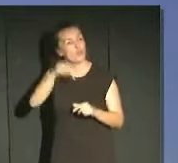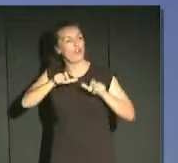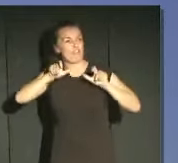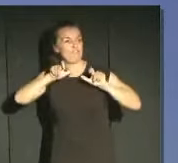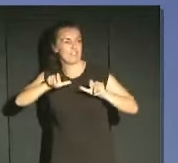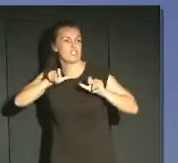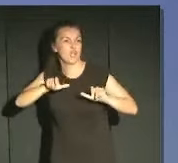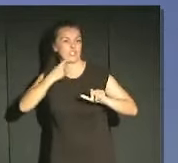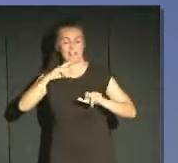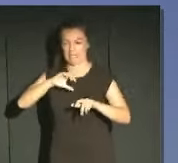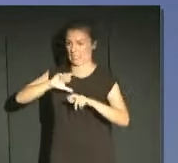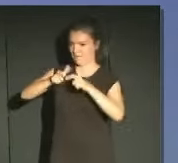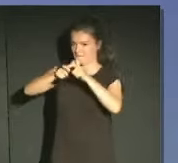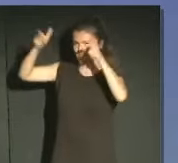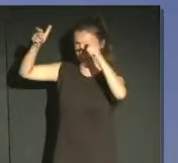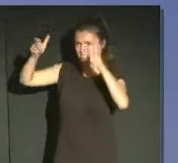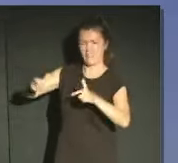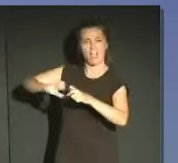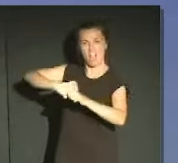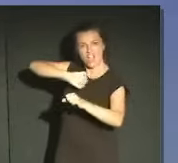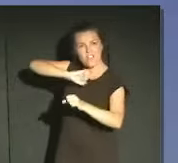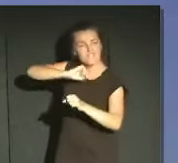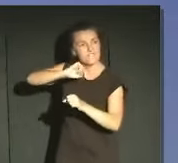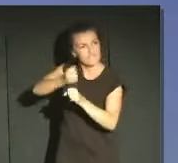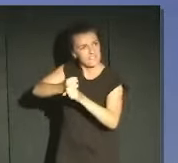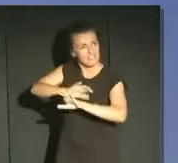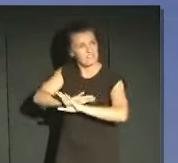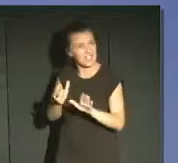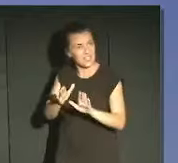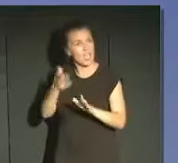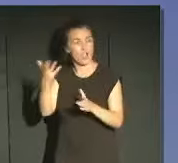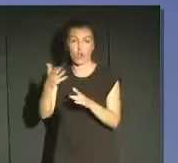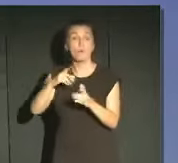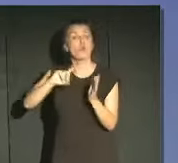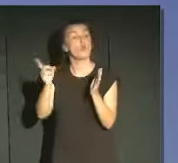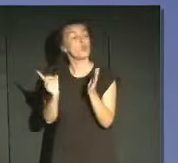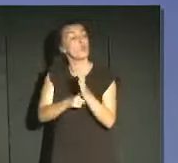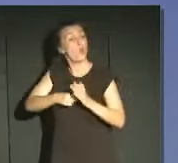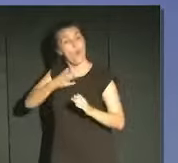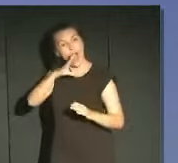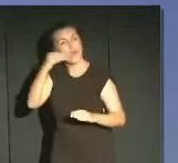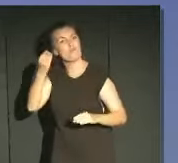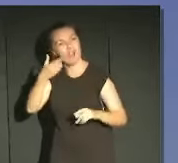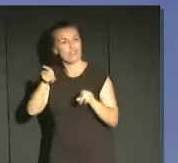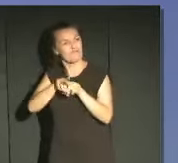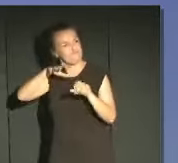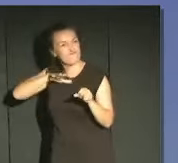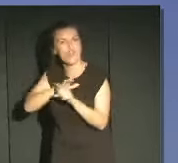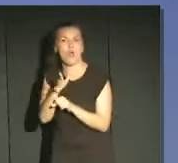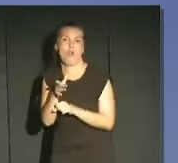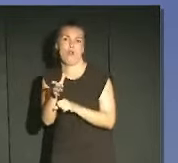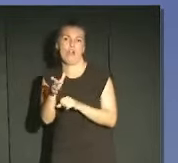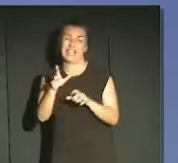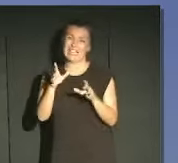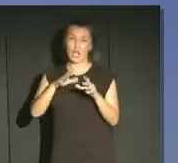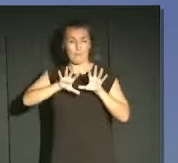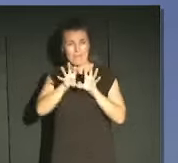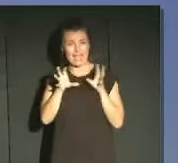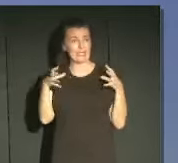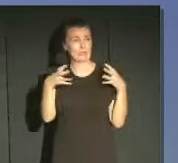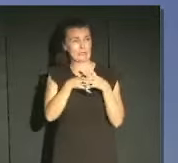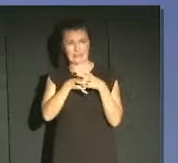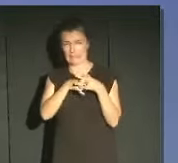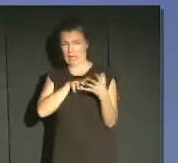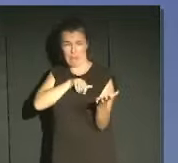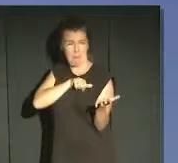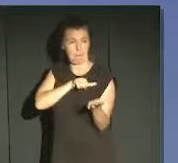mettre fin à l'impunité des multinationales qui violent les droits humains et par ailleurs qui commettent des écoocides à tous les endroits de la planète et bien